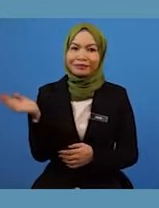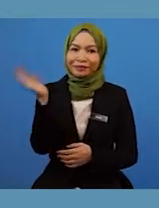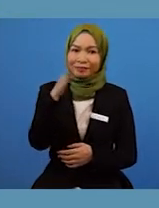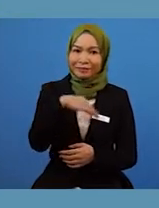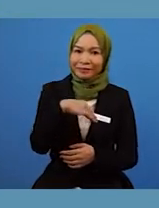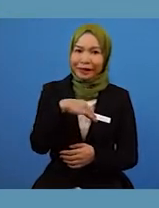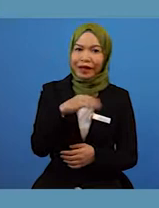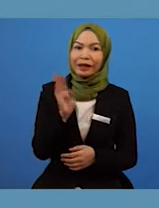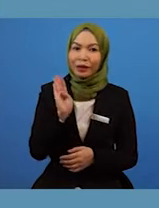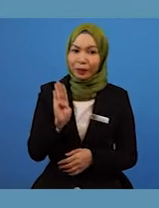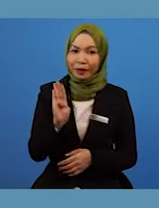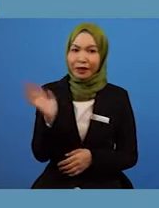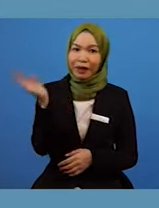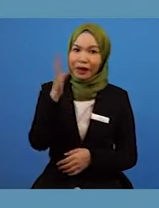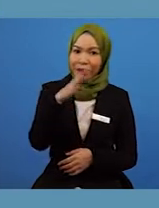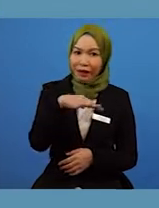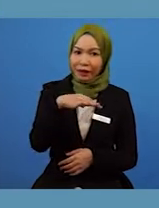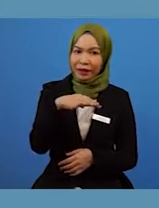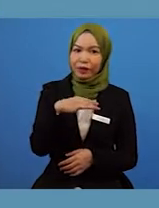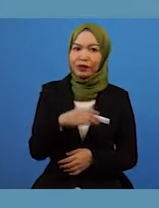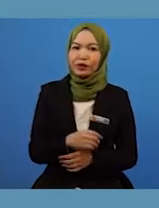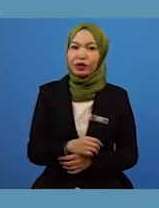34.65 kilojoul, B